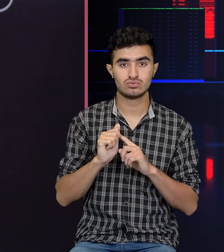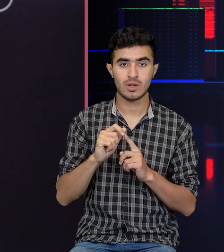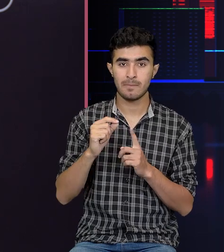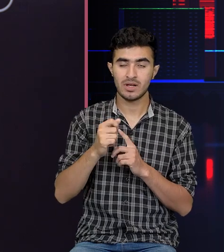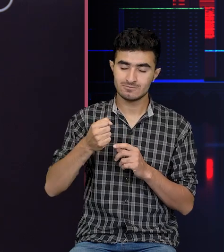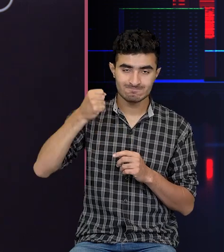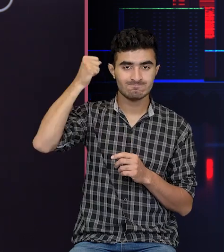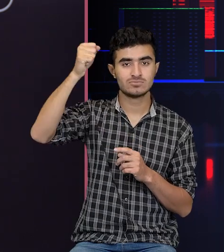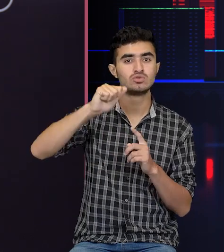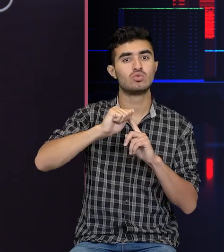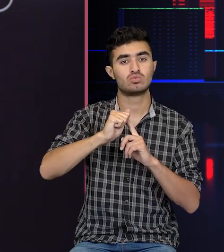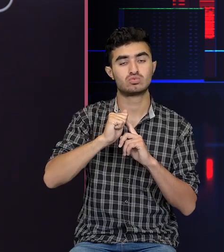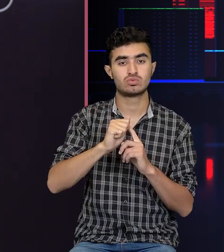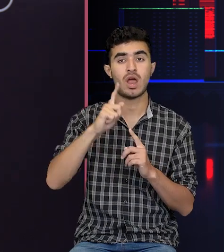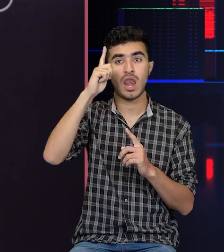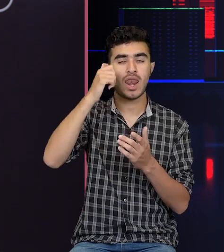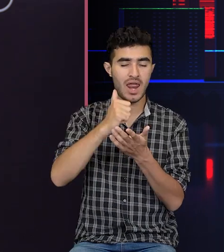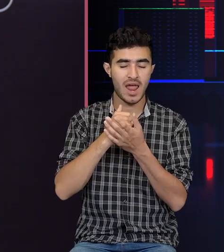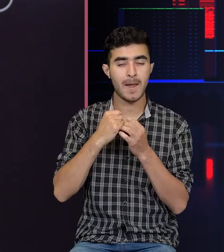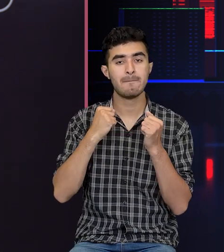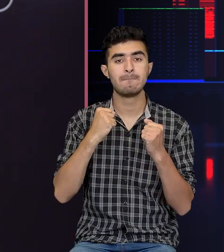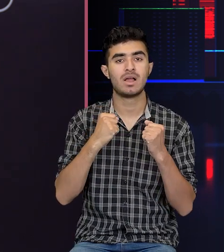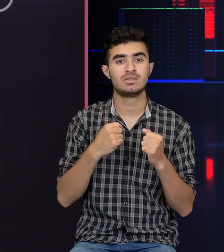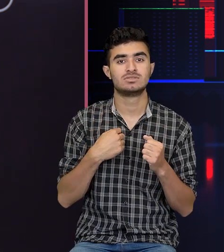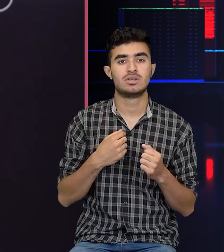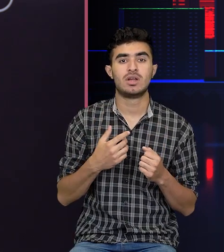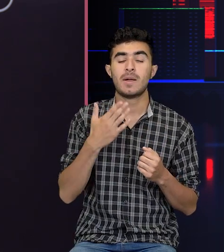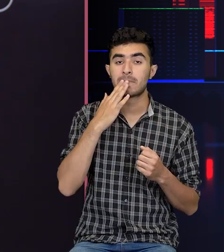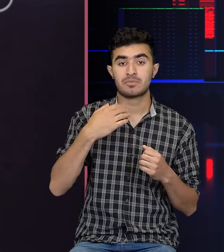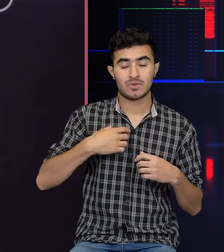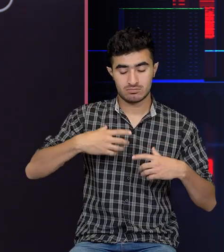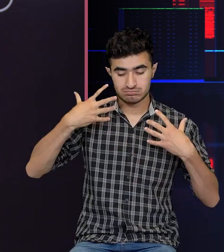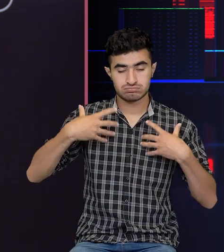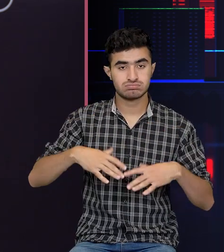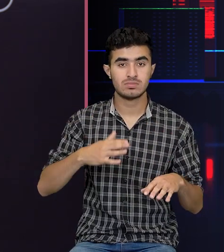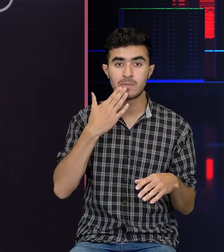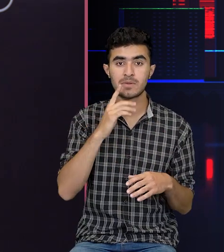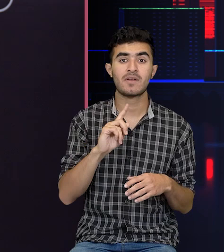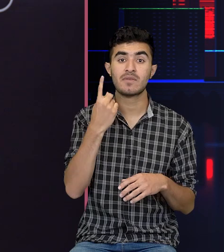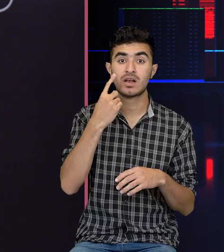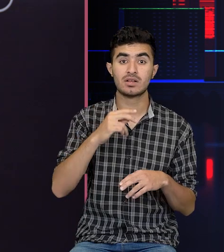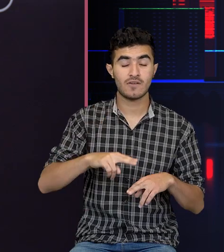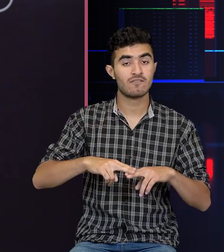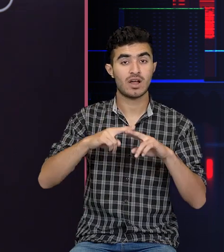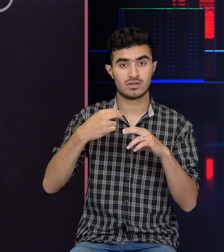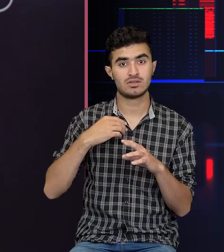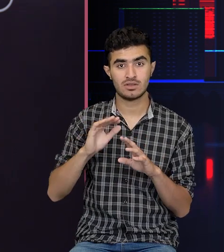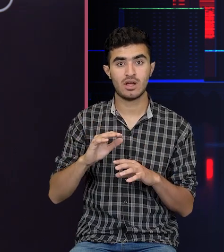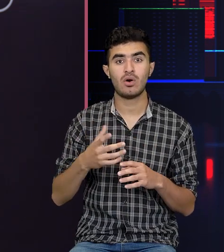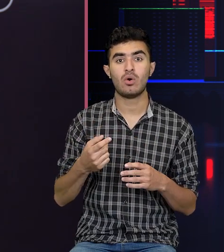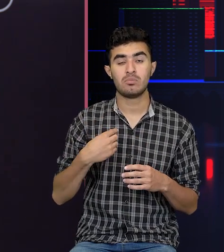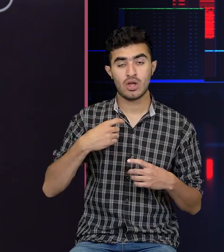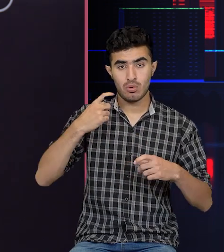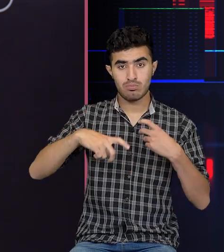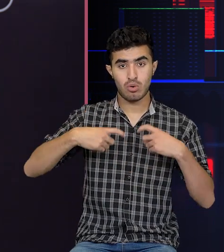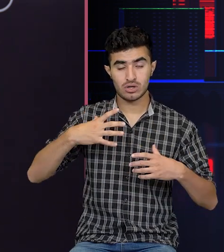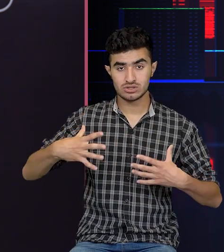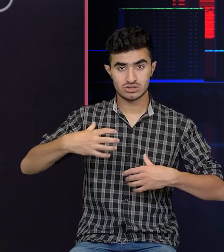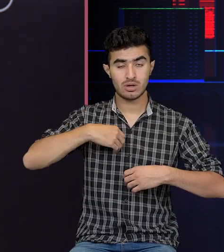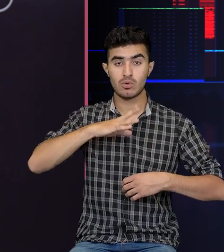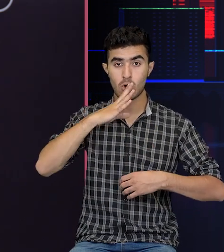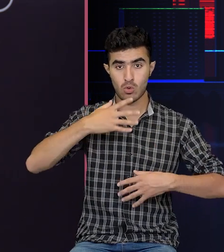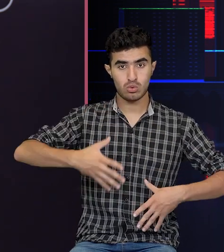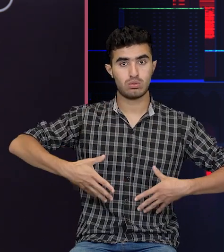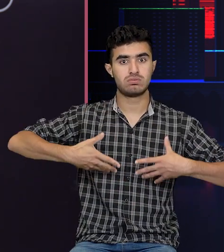जो कंडीशन थी, मेरा पहला बड़ा फाइनल था, तो मेरी पूरी बॉडी बहुत ज़्यादा हीट में चली गई थी। तो वहाँ पे